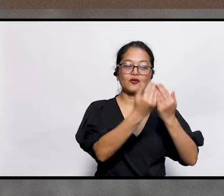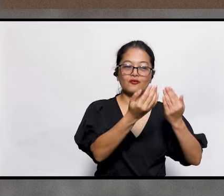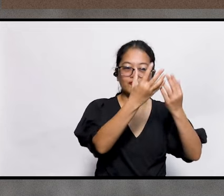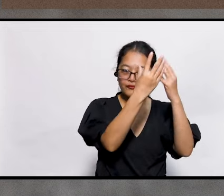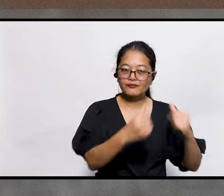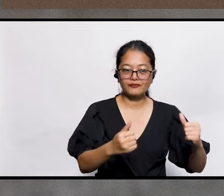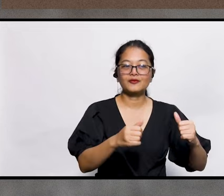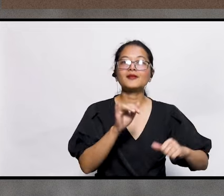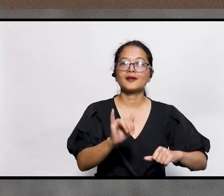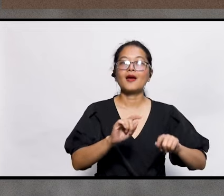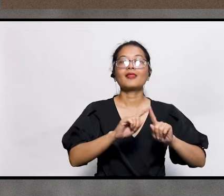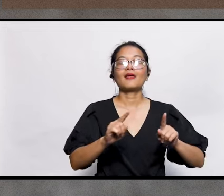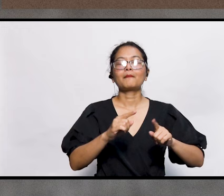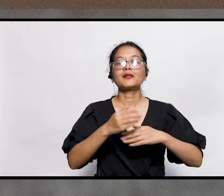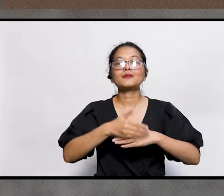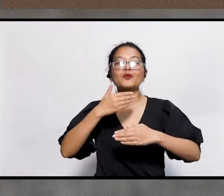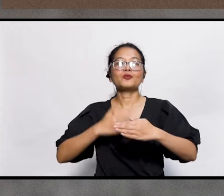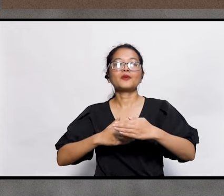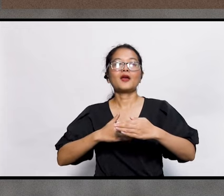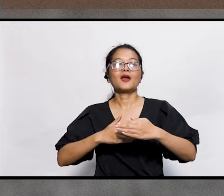majuota hari denganab